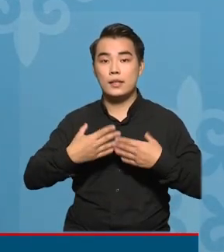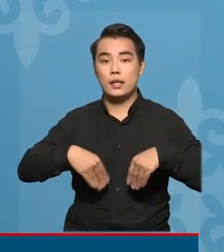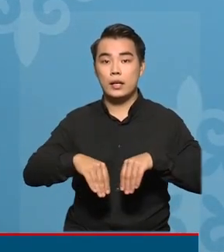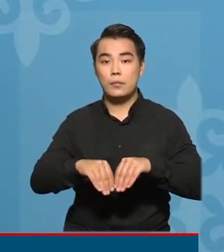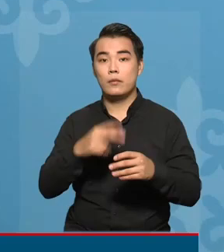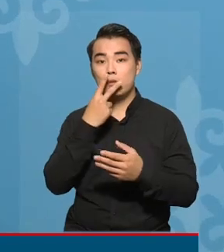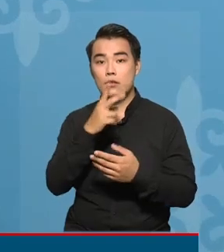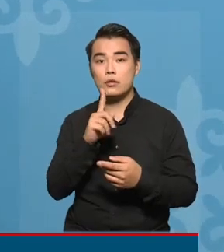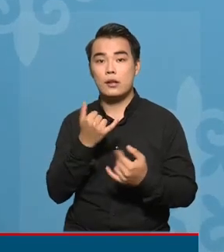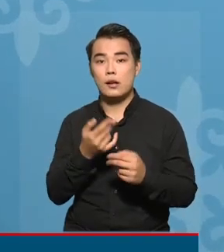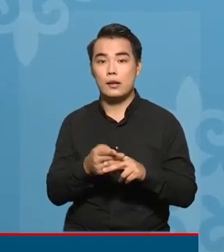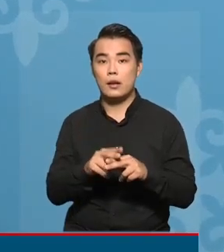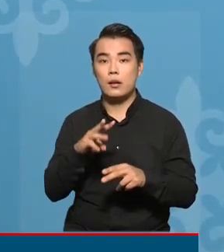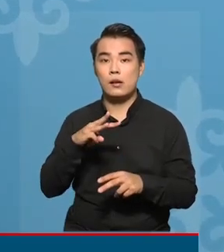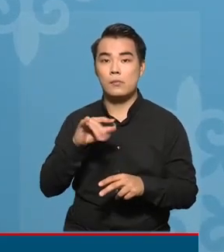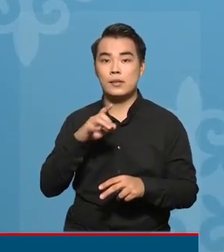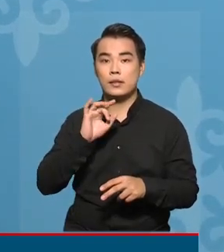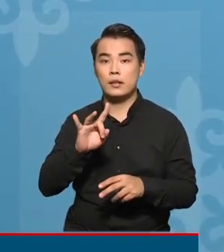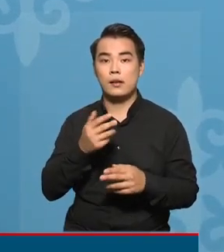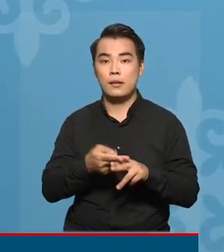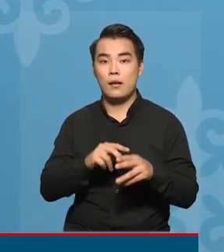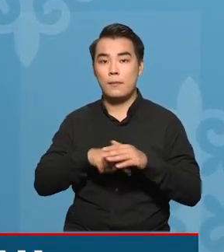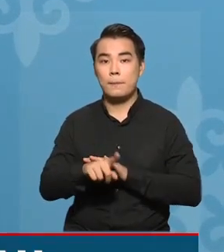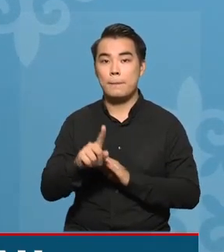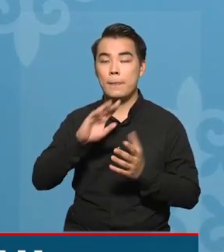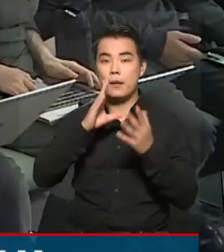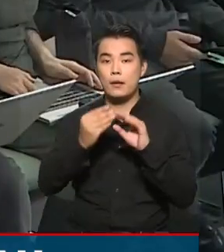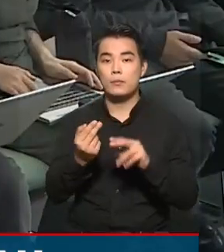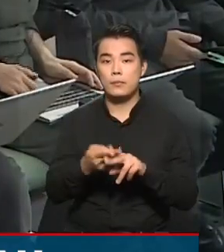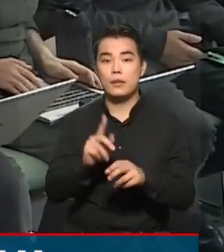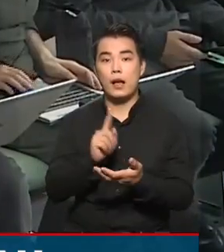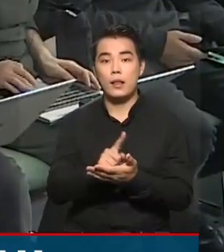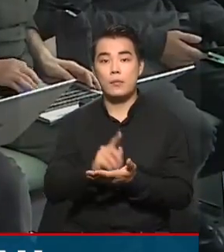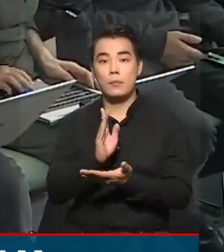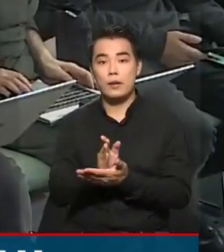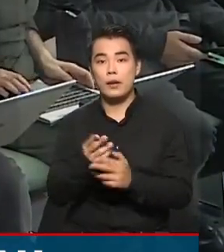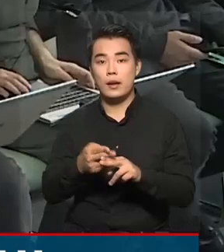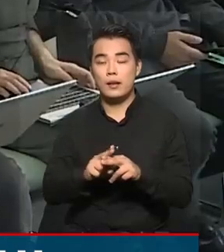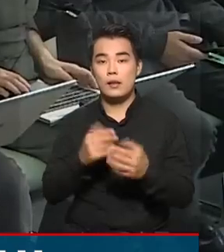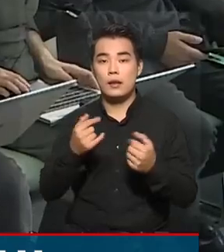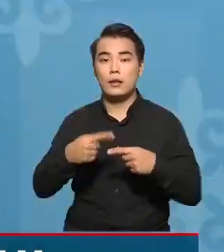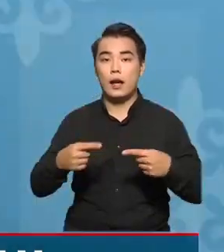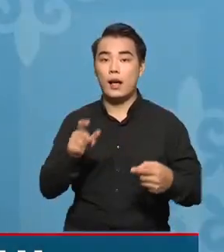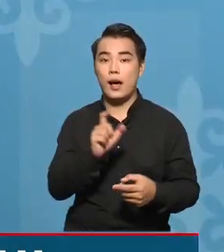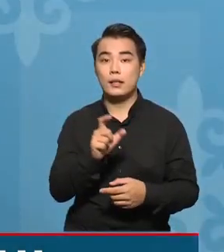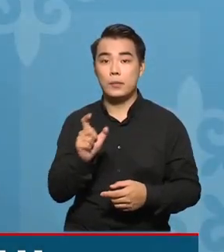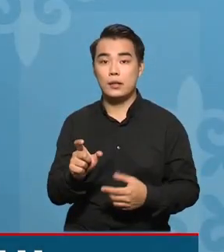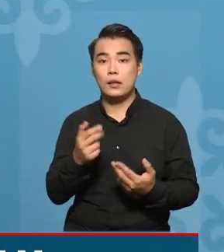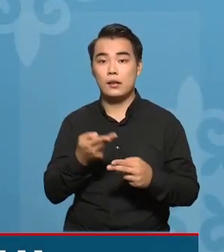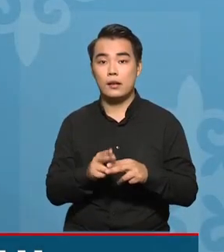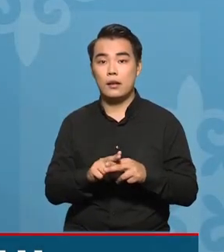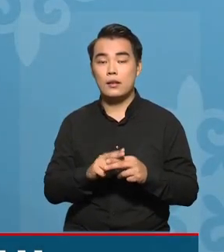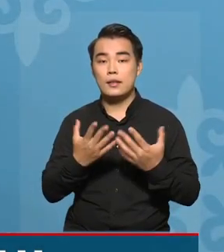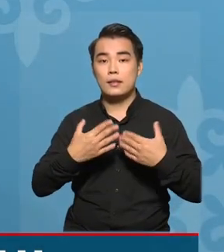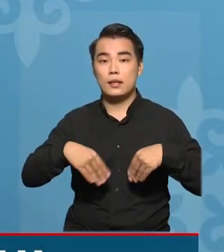байланысты Мысыр тарапынан және Израиль тарапынан да белгілі бір талаптар бар. Осыған орай біздің кейбір азаматтарымыз